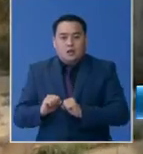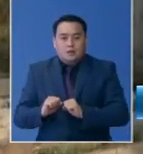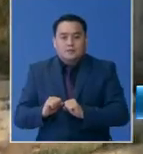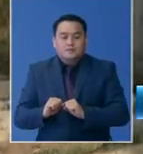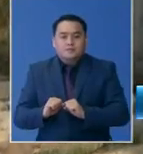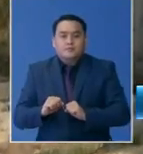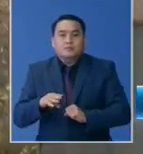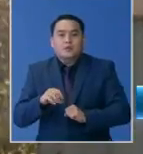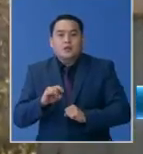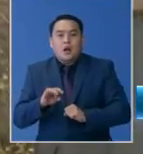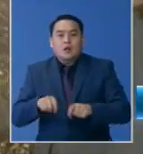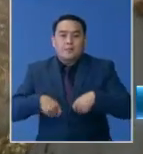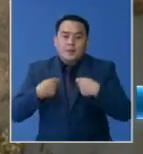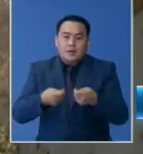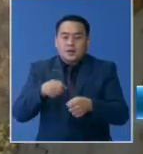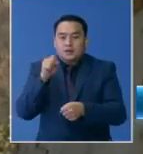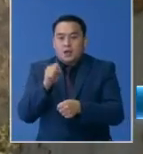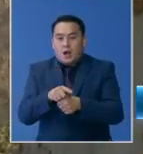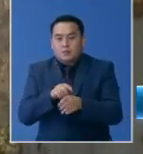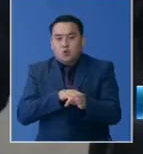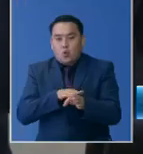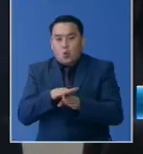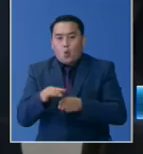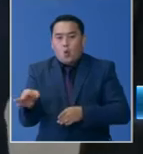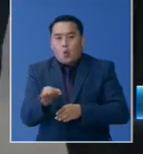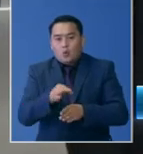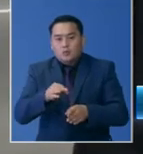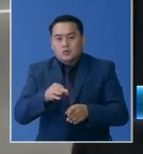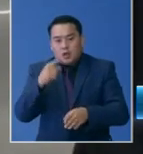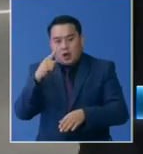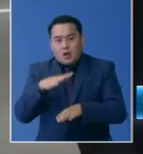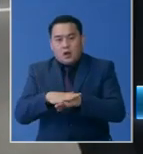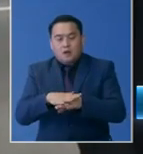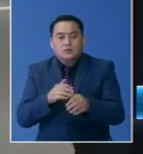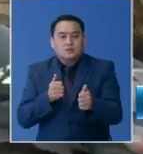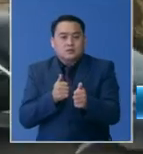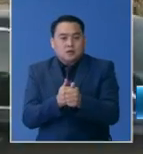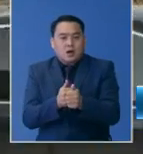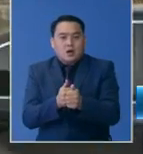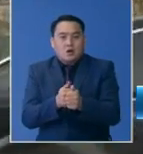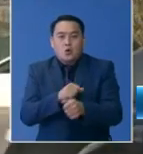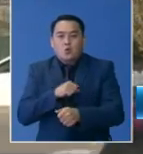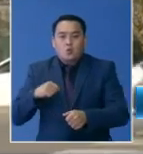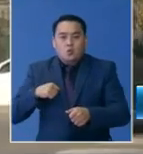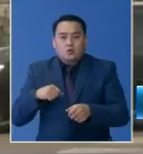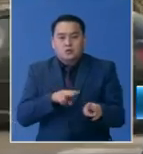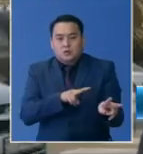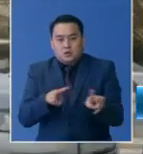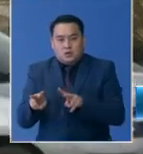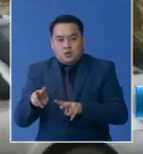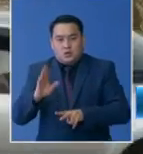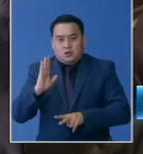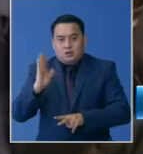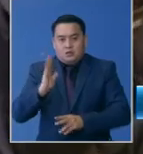ретте Талғардағы берілген тапсырмалардың орындалуын облыс әкімінің орынбасары Ғалымжан Әбдірайымов өзі келіп